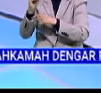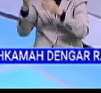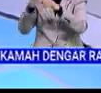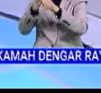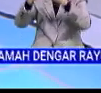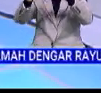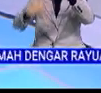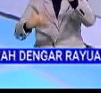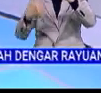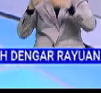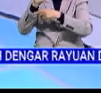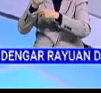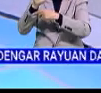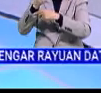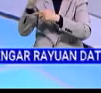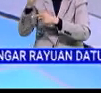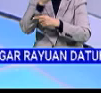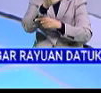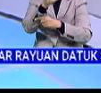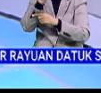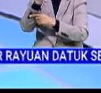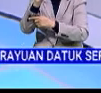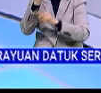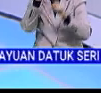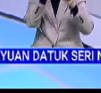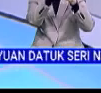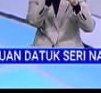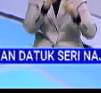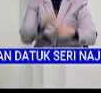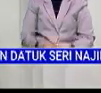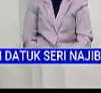kelima keseluruhan dengan 39 mata.